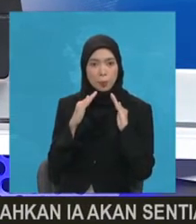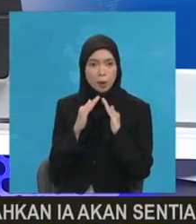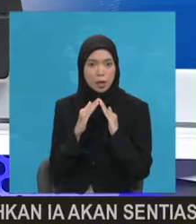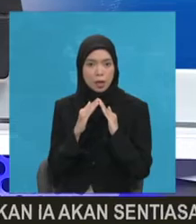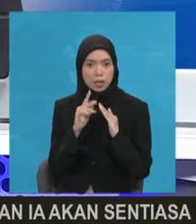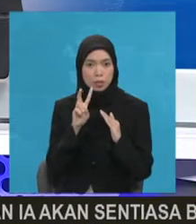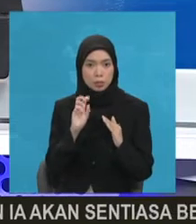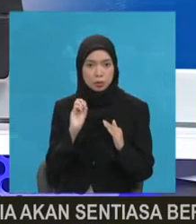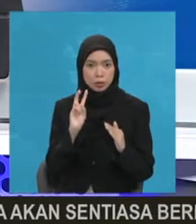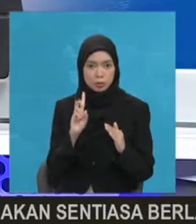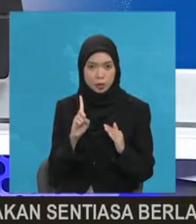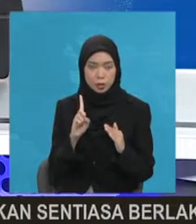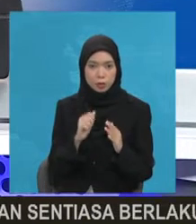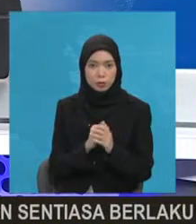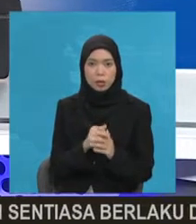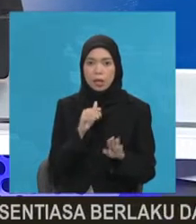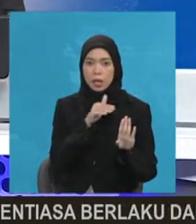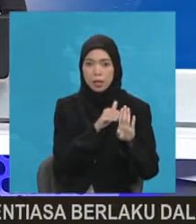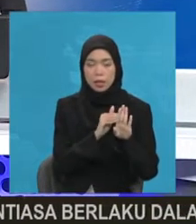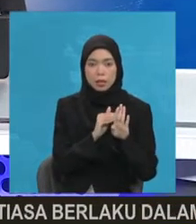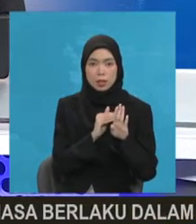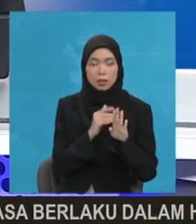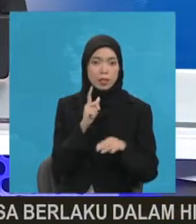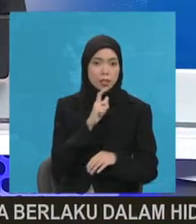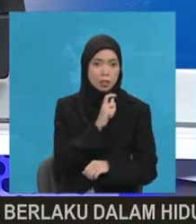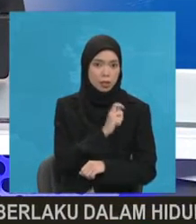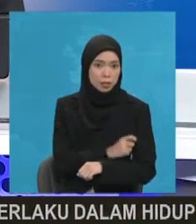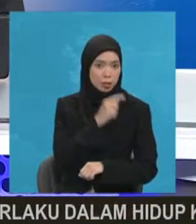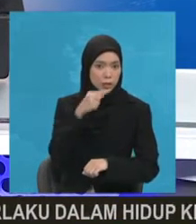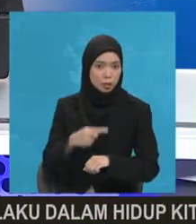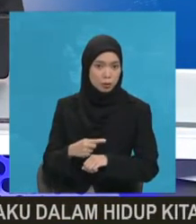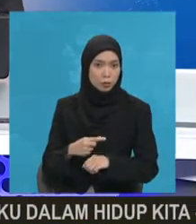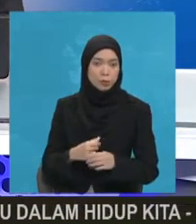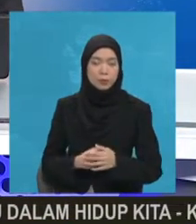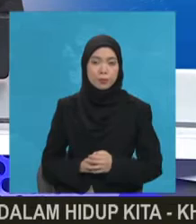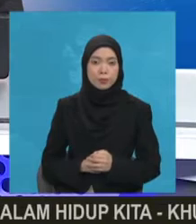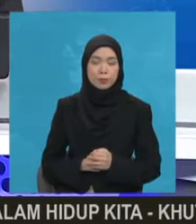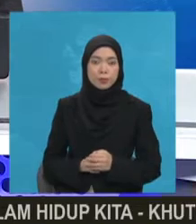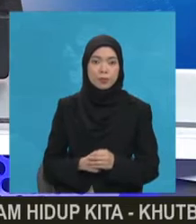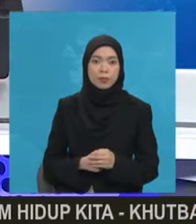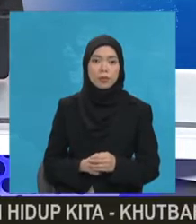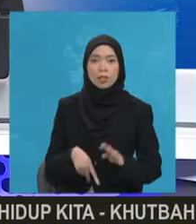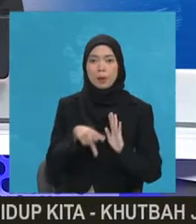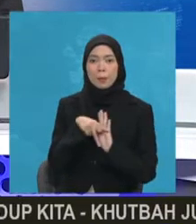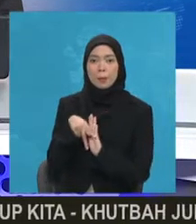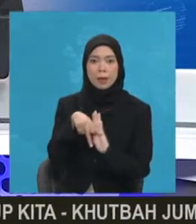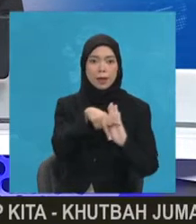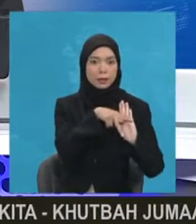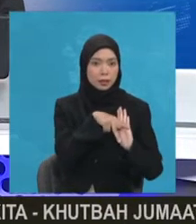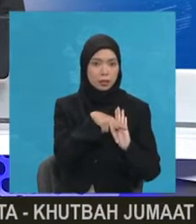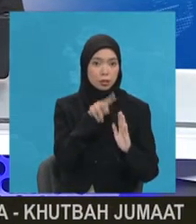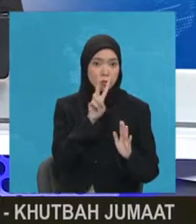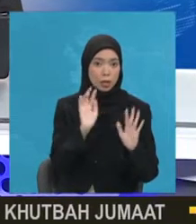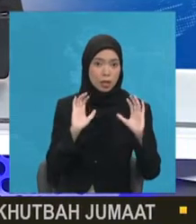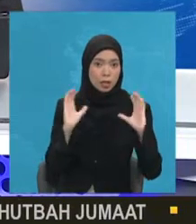di dewan belalong Kompleks dewan kemasyarakatan daerah Tempurung pameran dibahagikan kepada dua kategori yaitu kategori